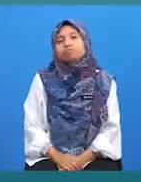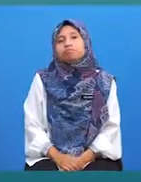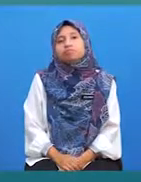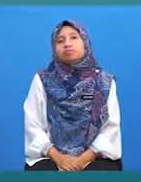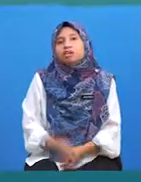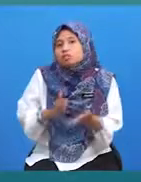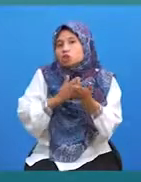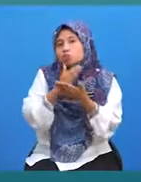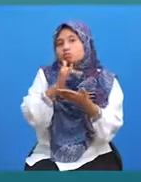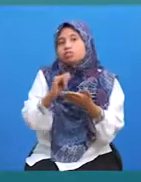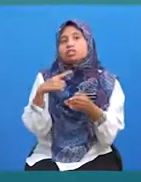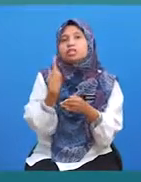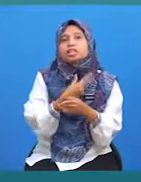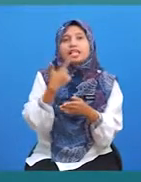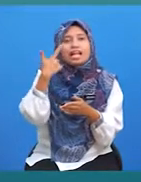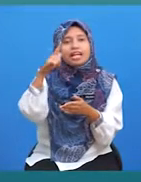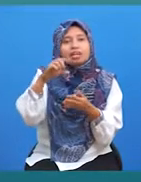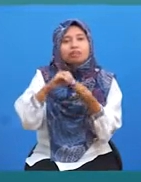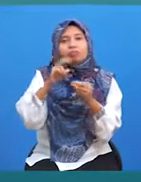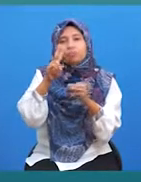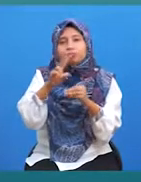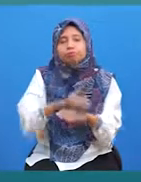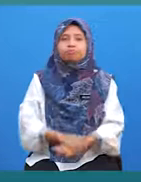Seterusnya, kita lihat pula gambar yang kedua.